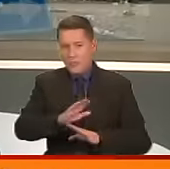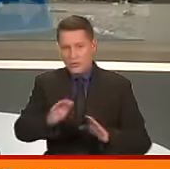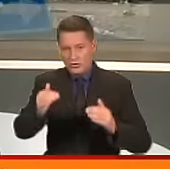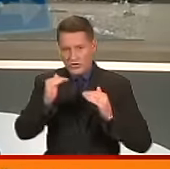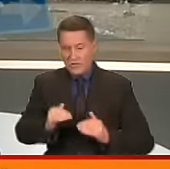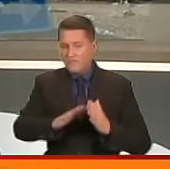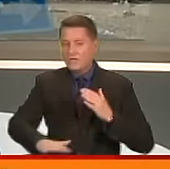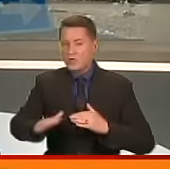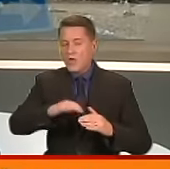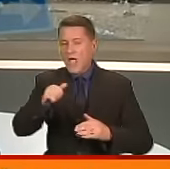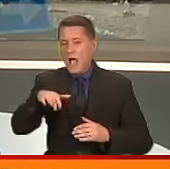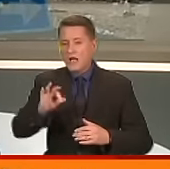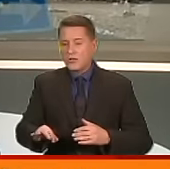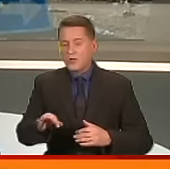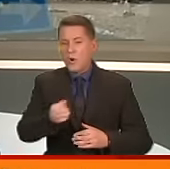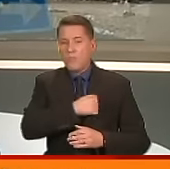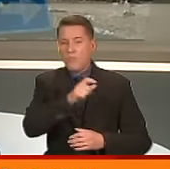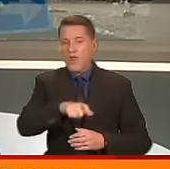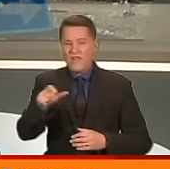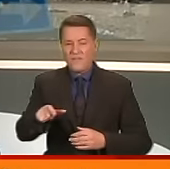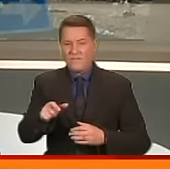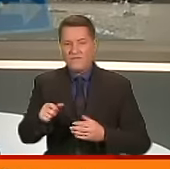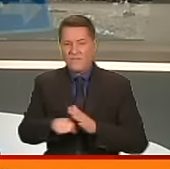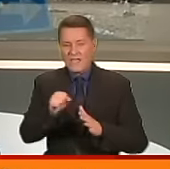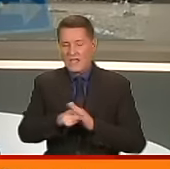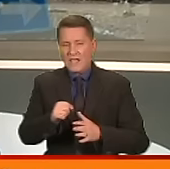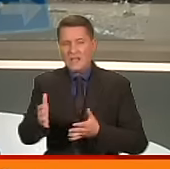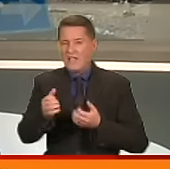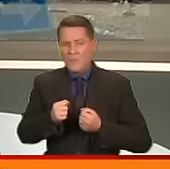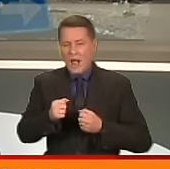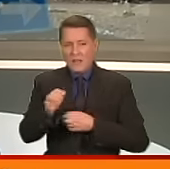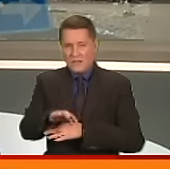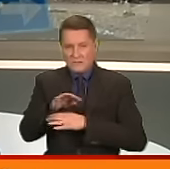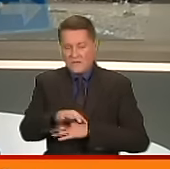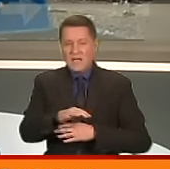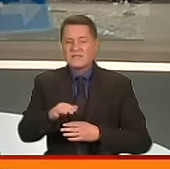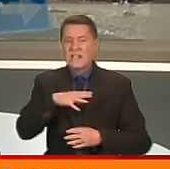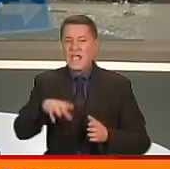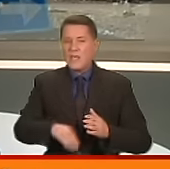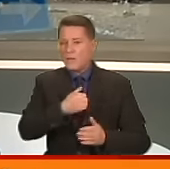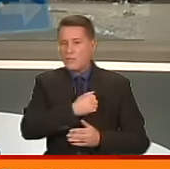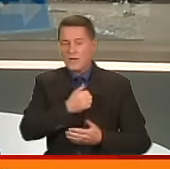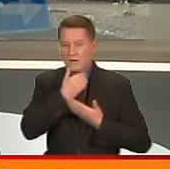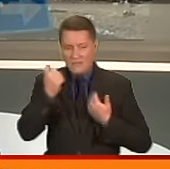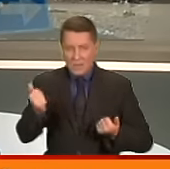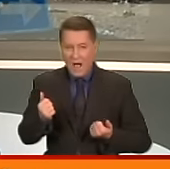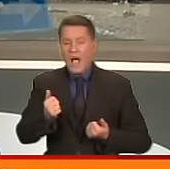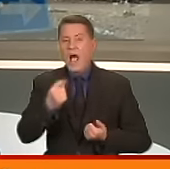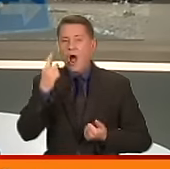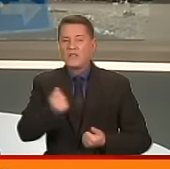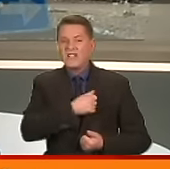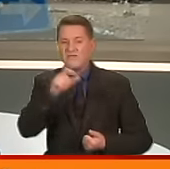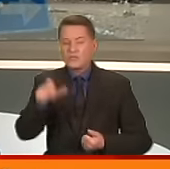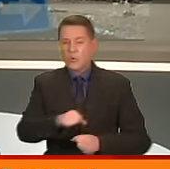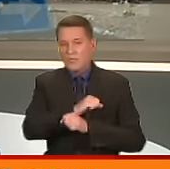Зоні АТО принишкло. Бойовики не брались до важкого озброєння, але режим тиші порушували. Загиблих бійців немає, а от один наш військовий підірвався